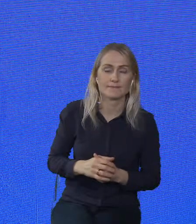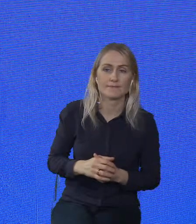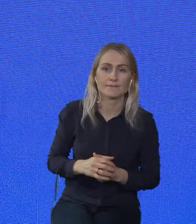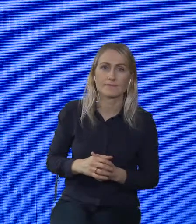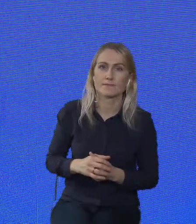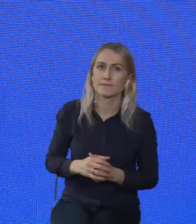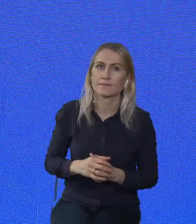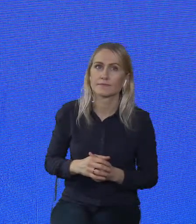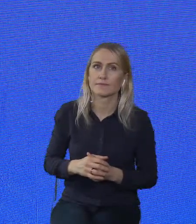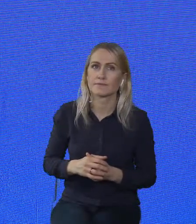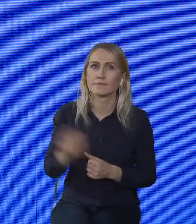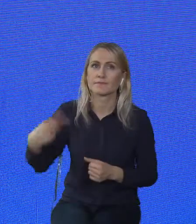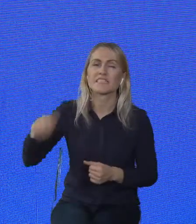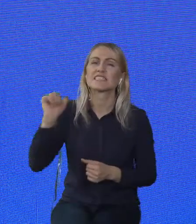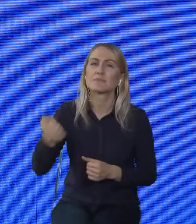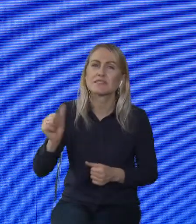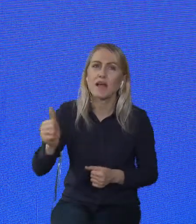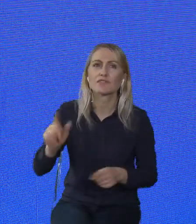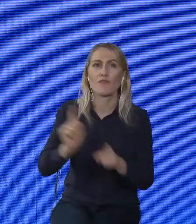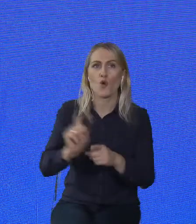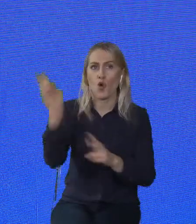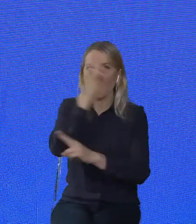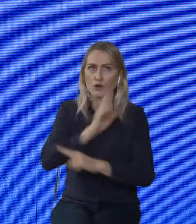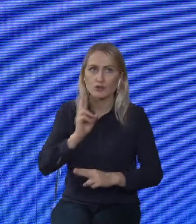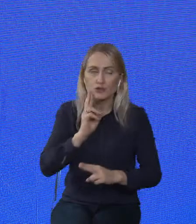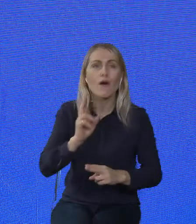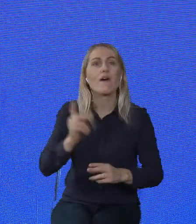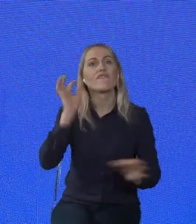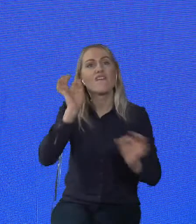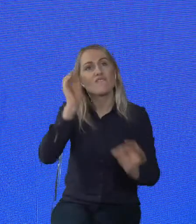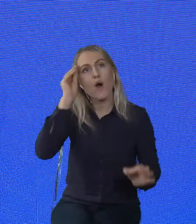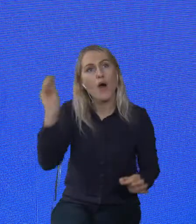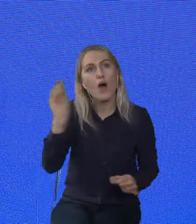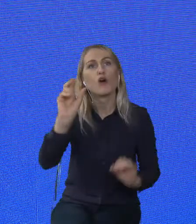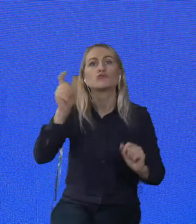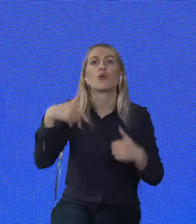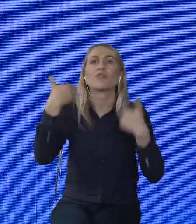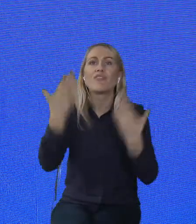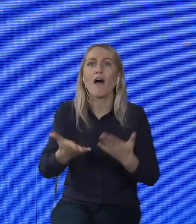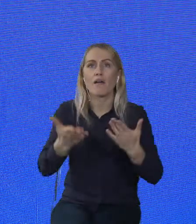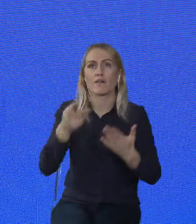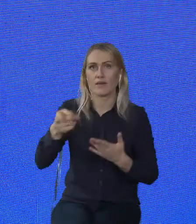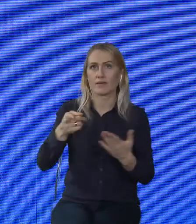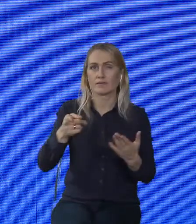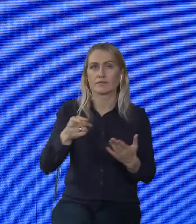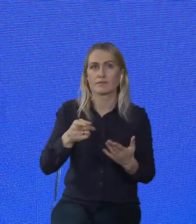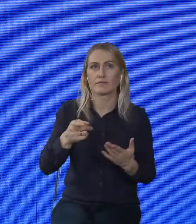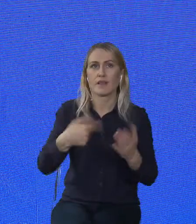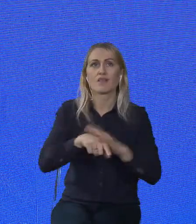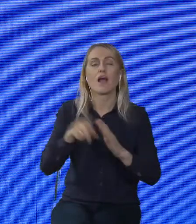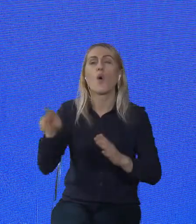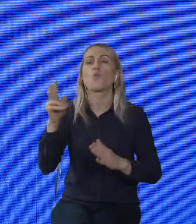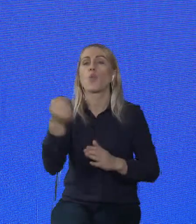przez specjalistów i rodziców. Taka informacja, co daje dla